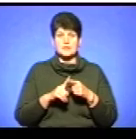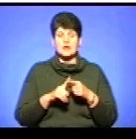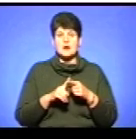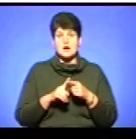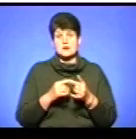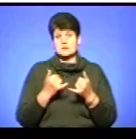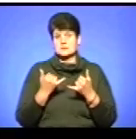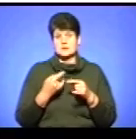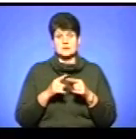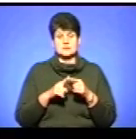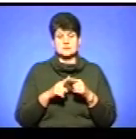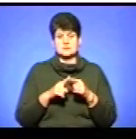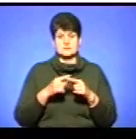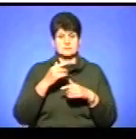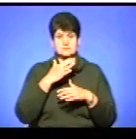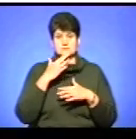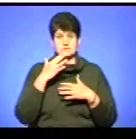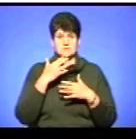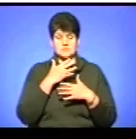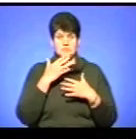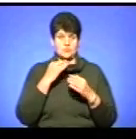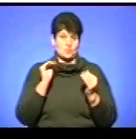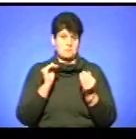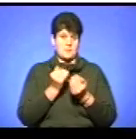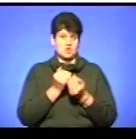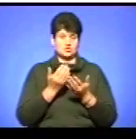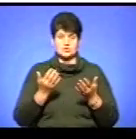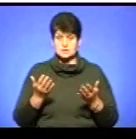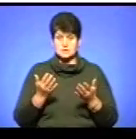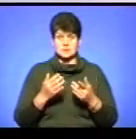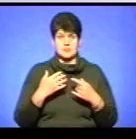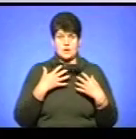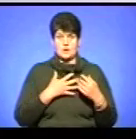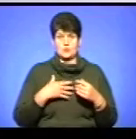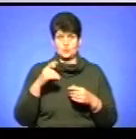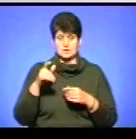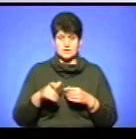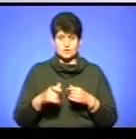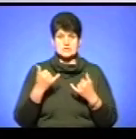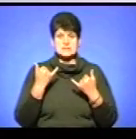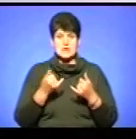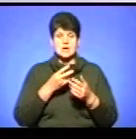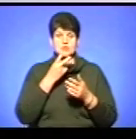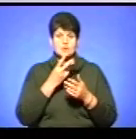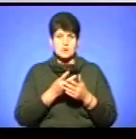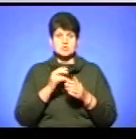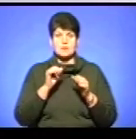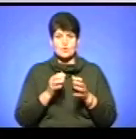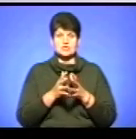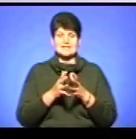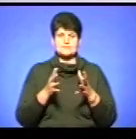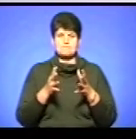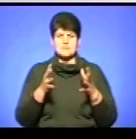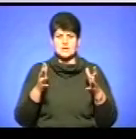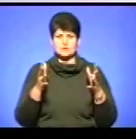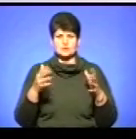зараз це відбувається десятки рази менше, це навантаження на самий організм людини. Зараз зображення можна збільшувати, тобто